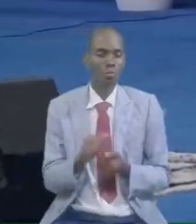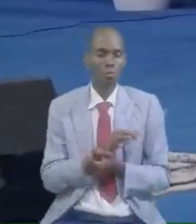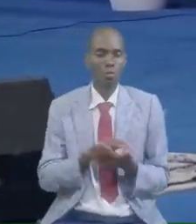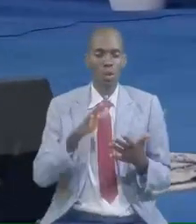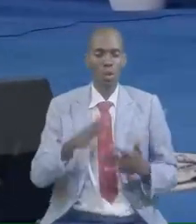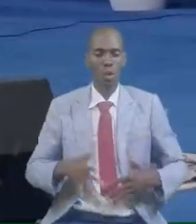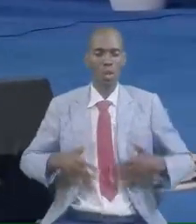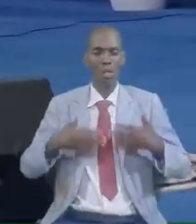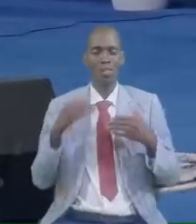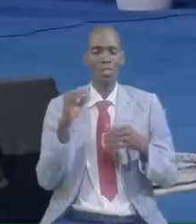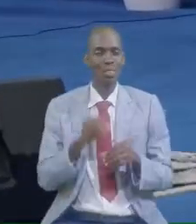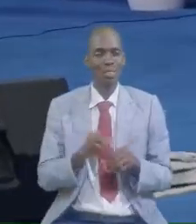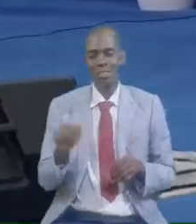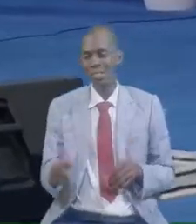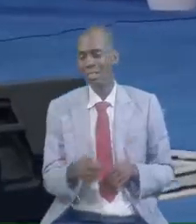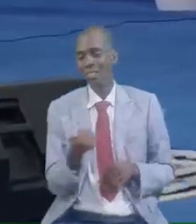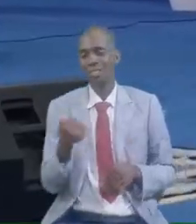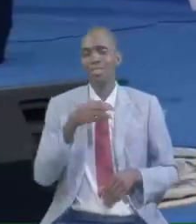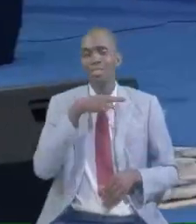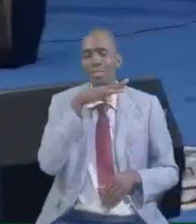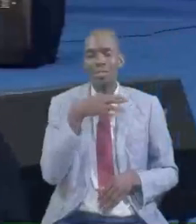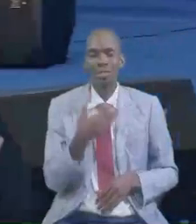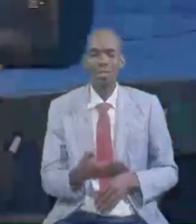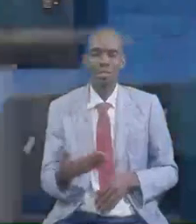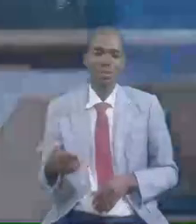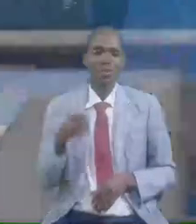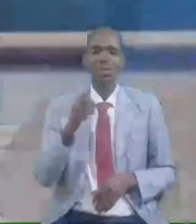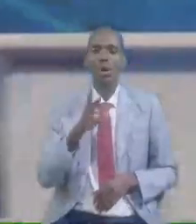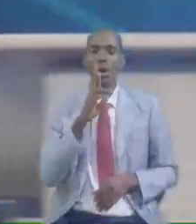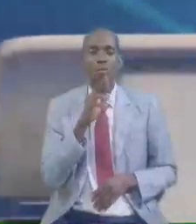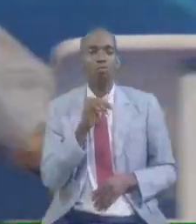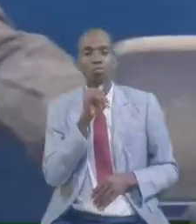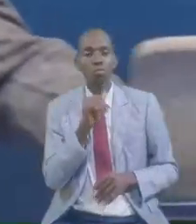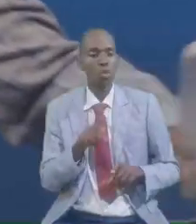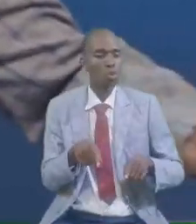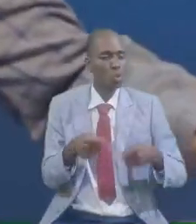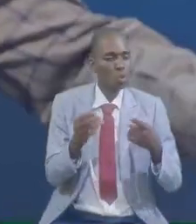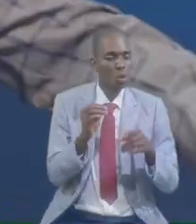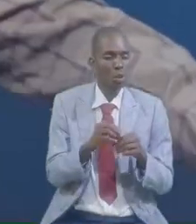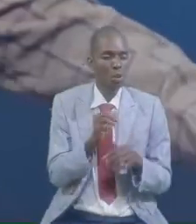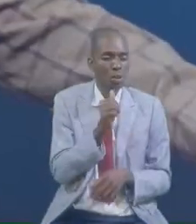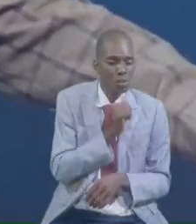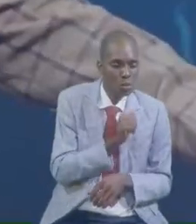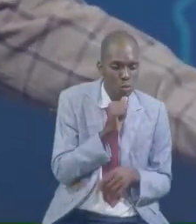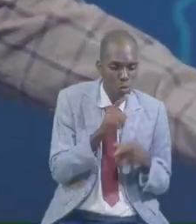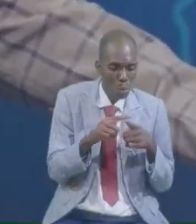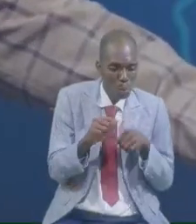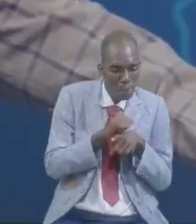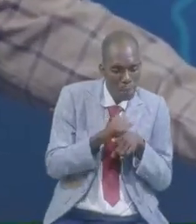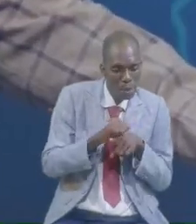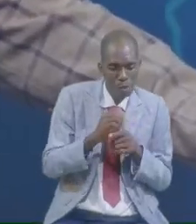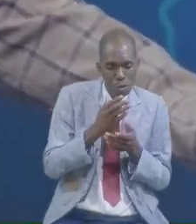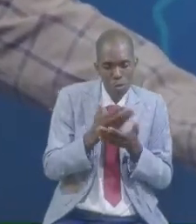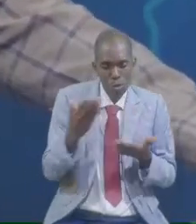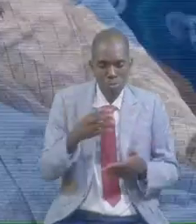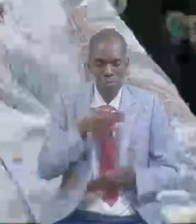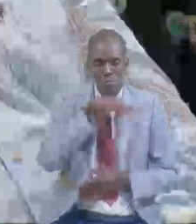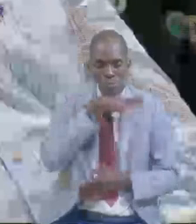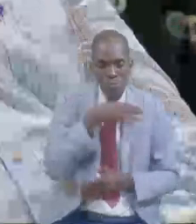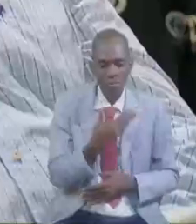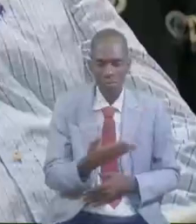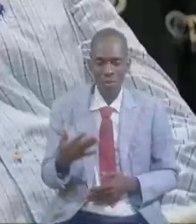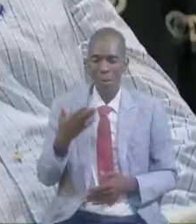vie dans une chose sale. Tu ne vas plus dans le secret en pratiquant quelque chose de